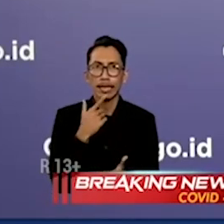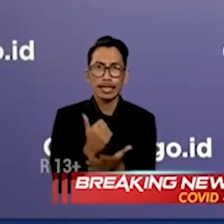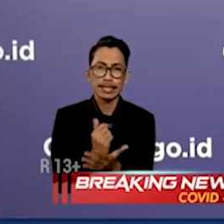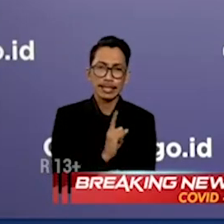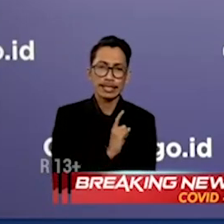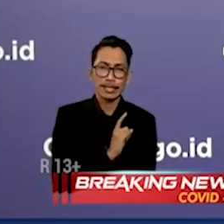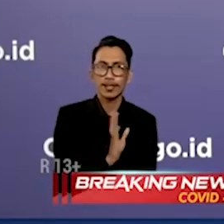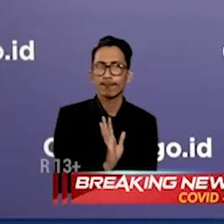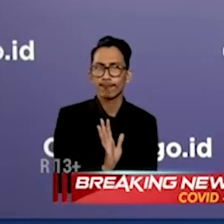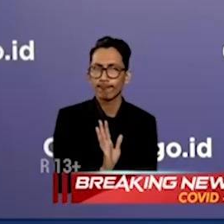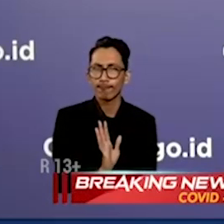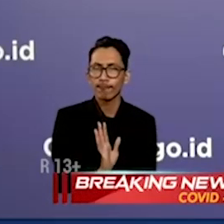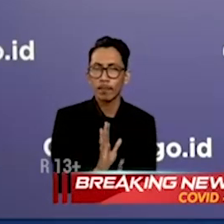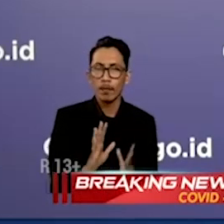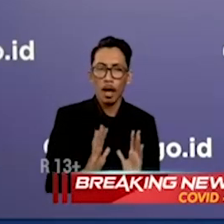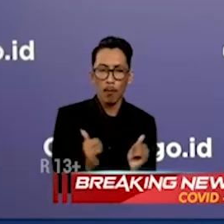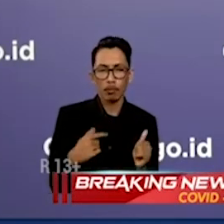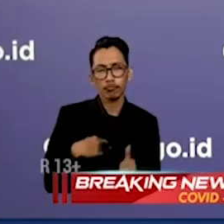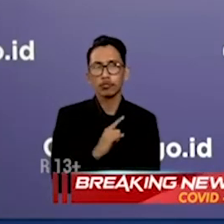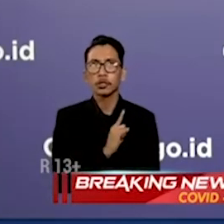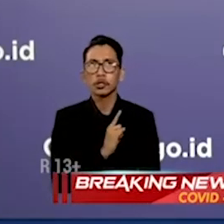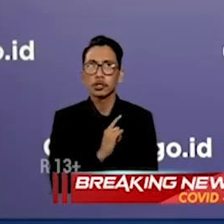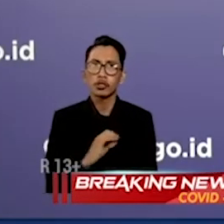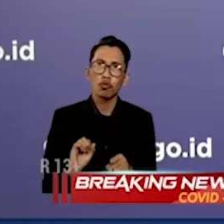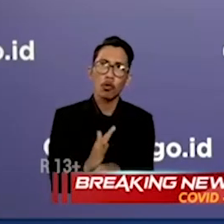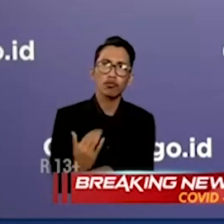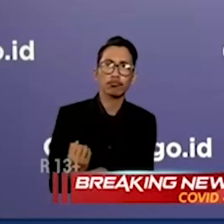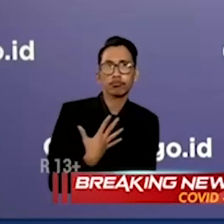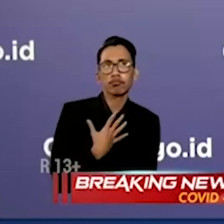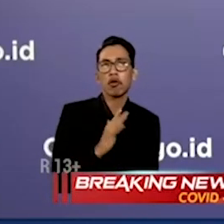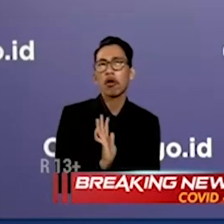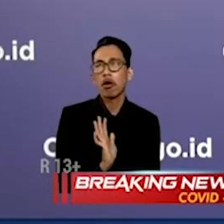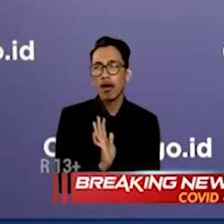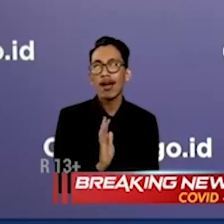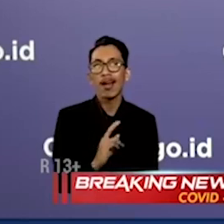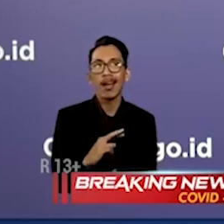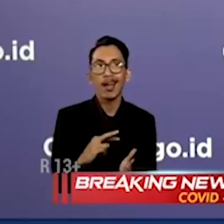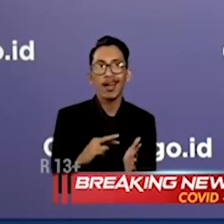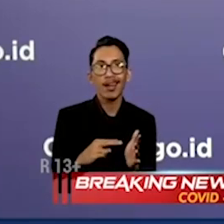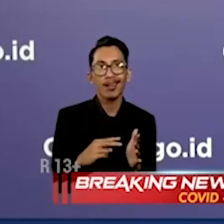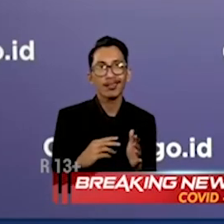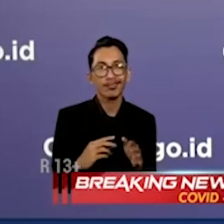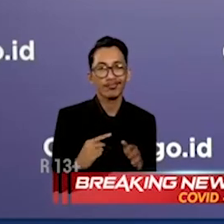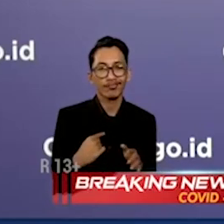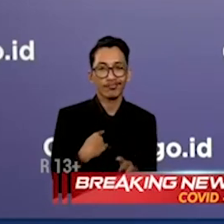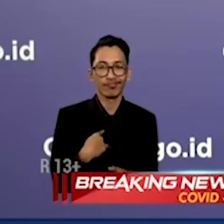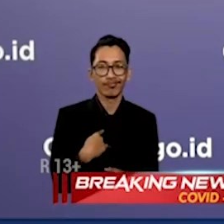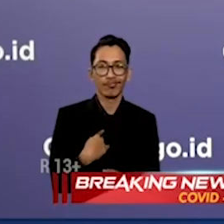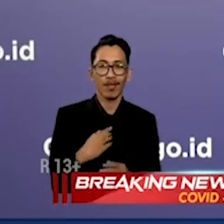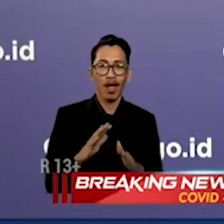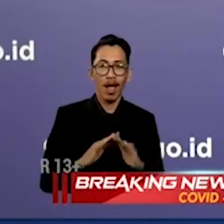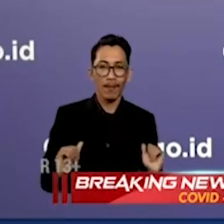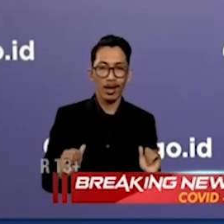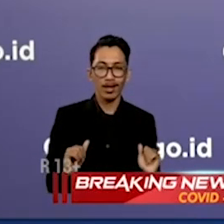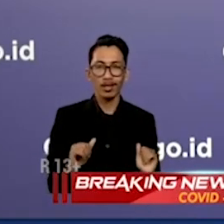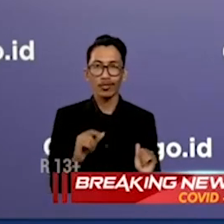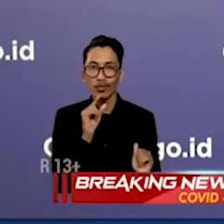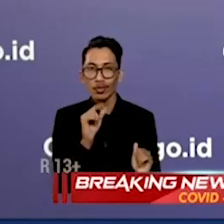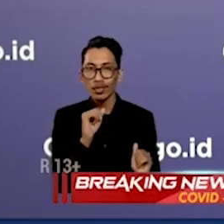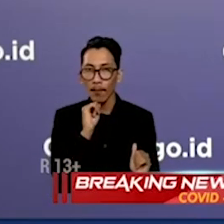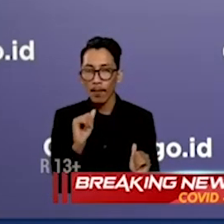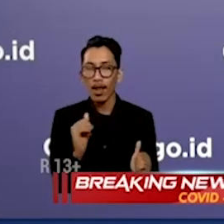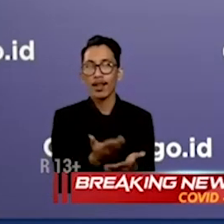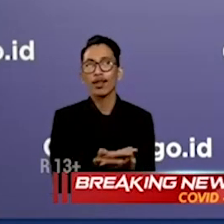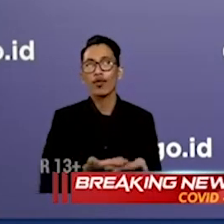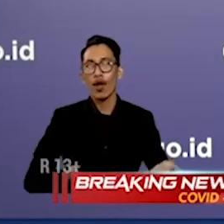aman tidak tertular tapi pastikan bahwa kita juga aman untuk lingkungan kita bahwa